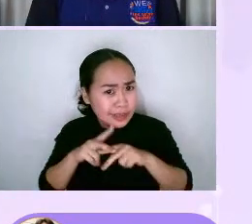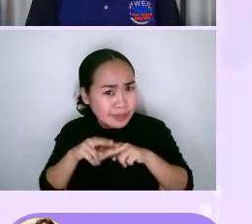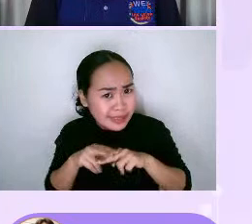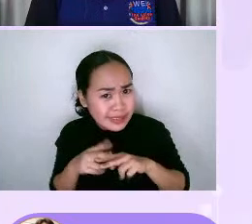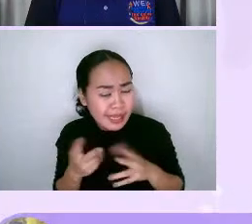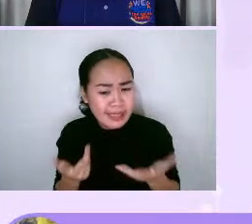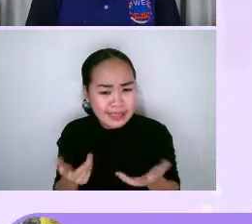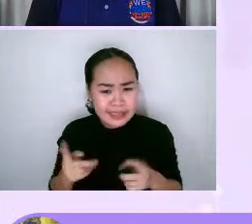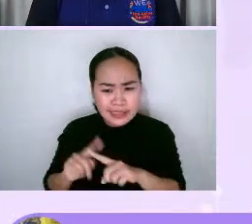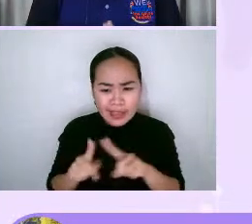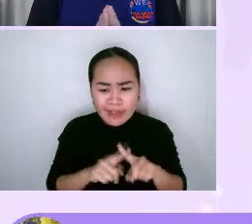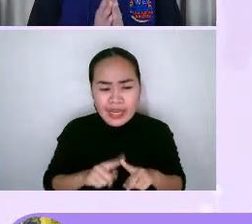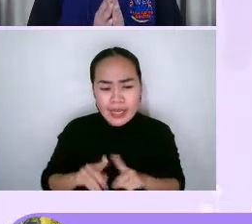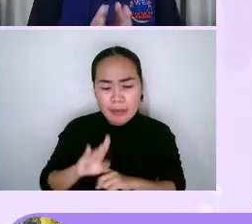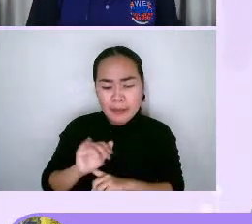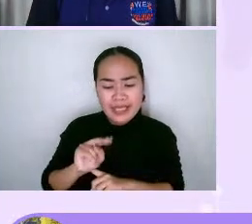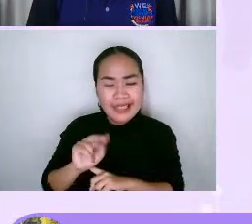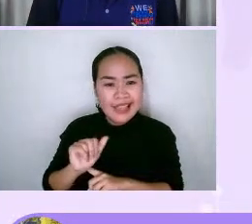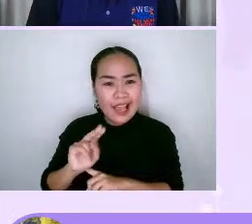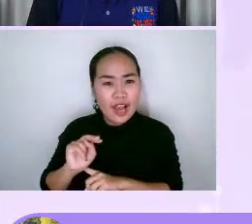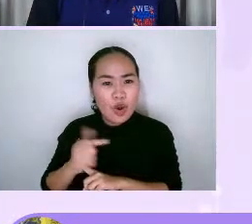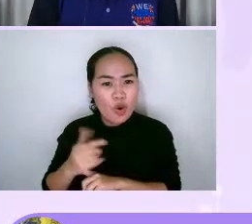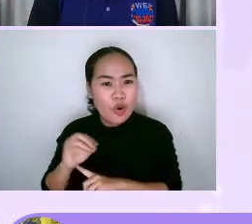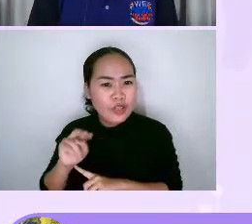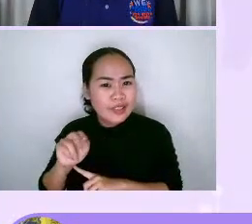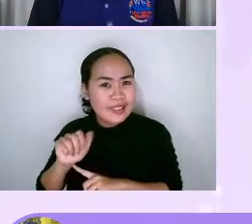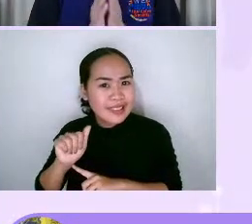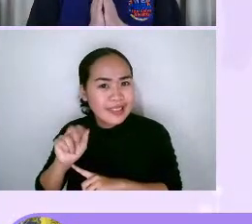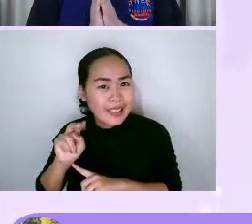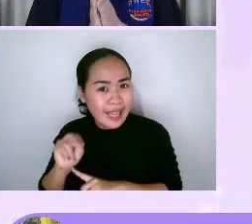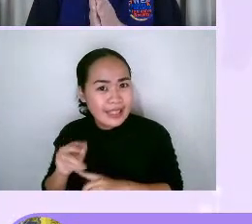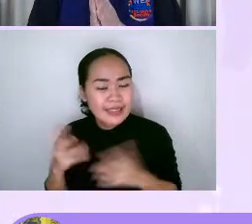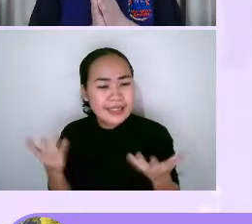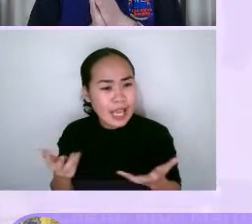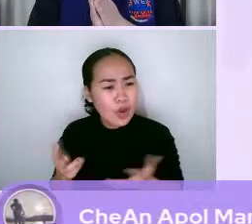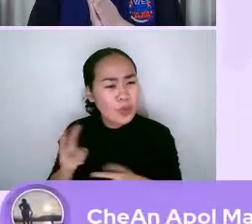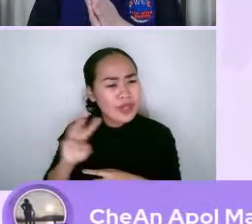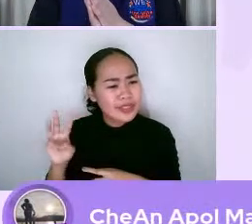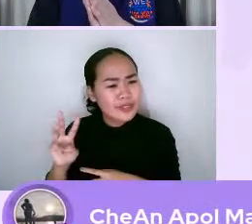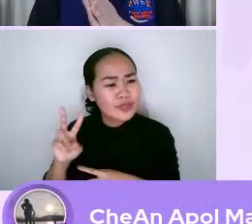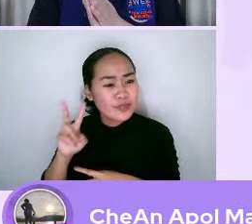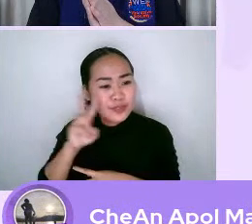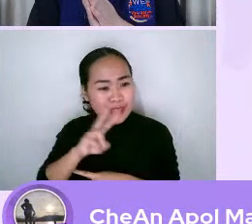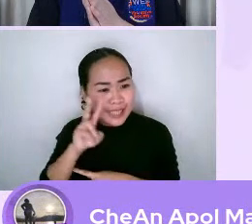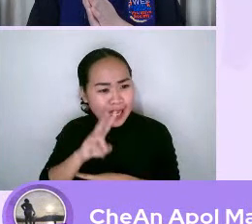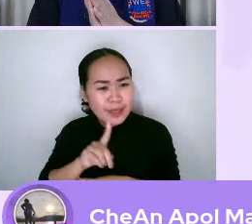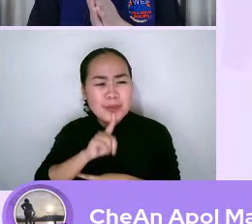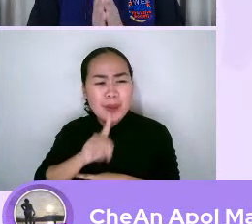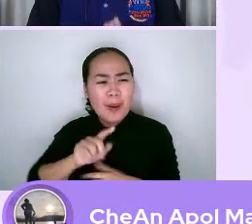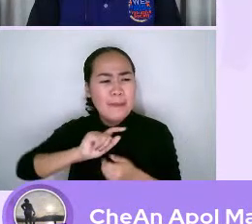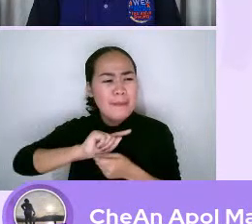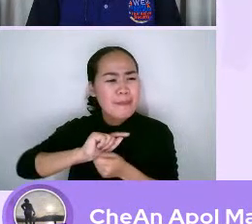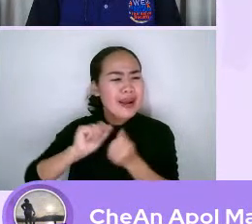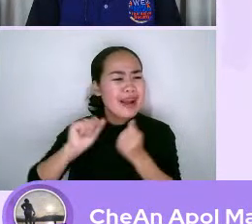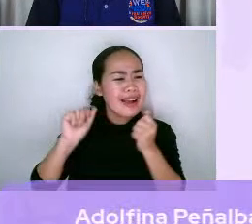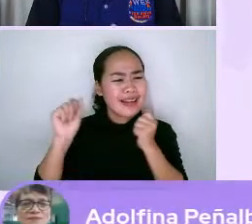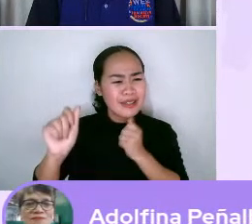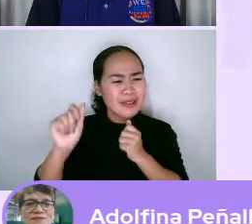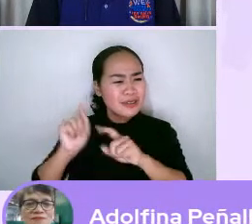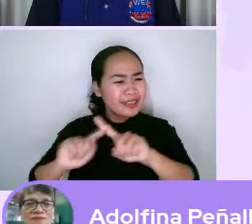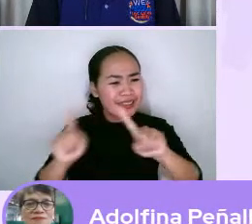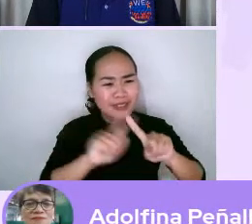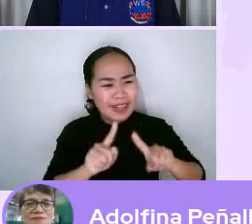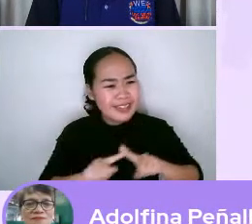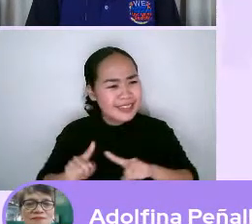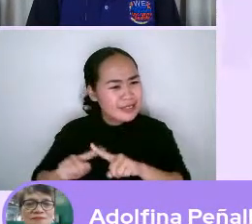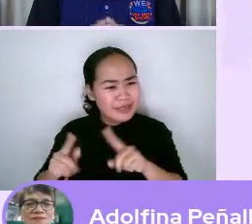from Binangonan. Hello po sa mga taga Western Visayas din po, sobrang layo pala ng mga kasama natin dito na from different